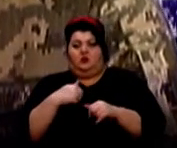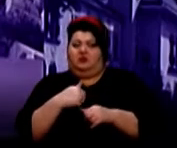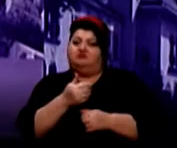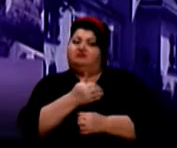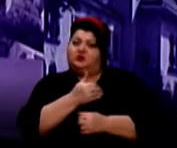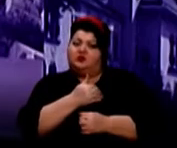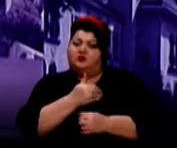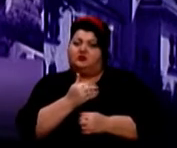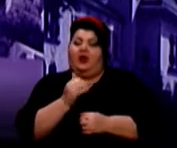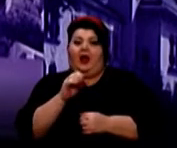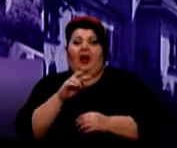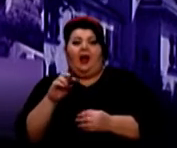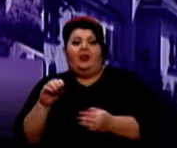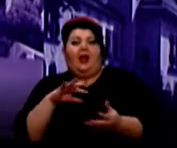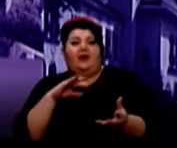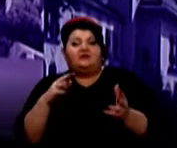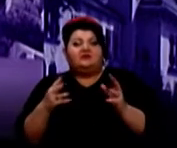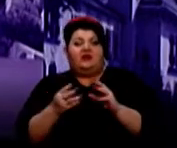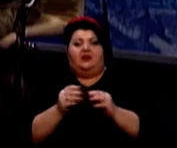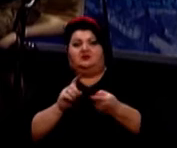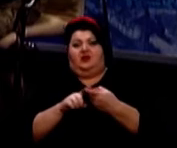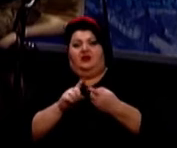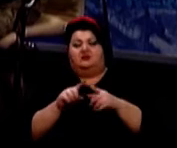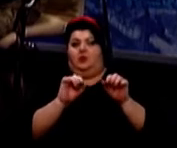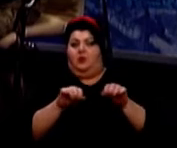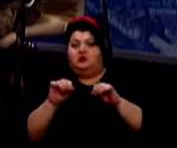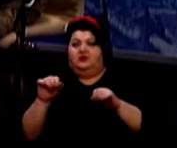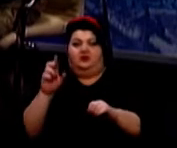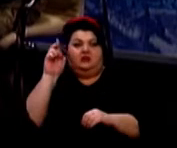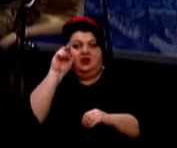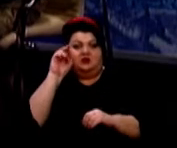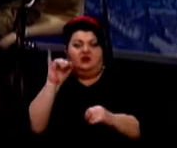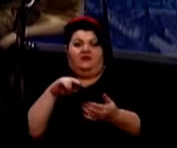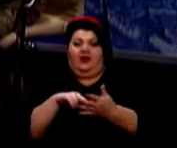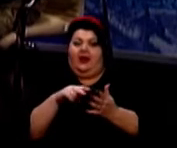але в залежності від можливостей держави, економіки,